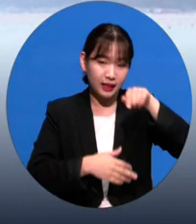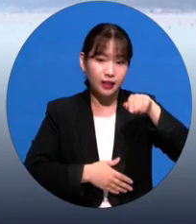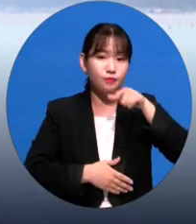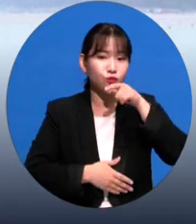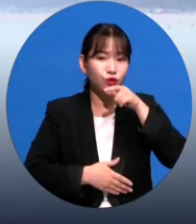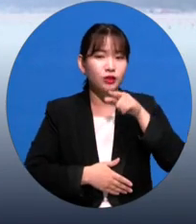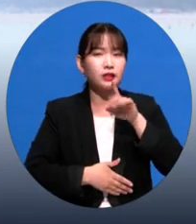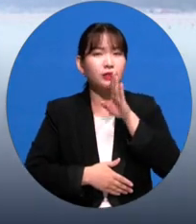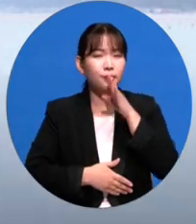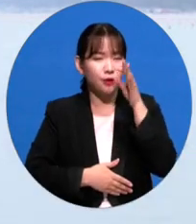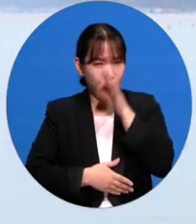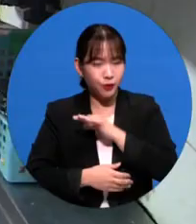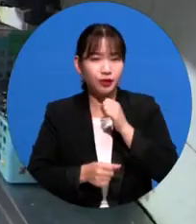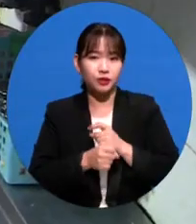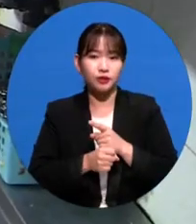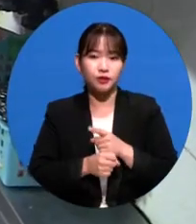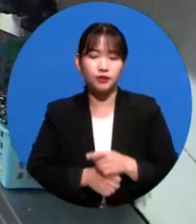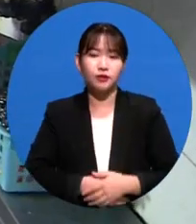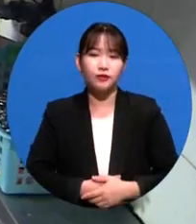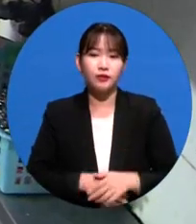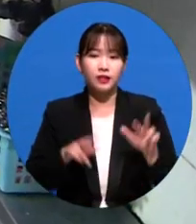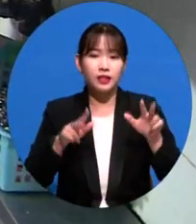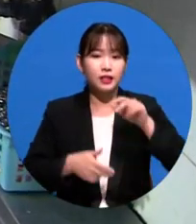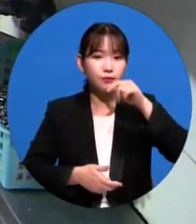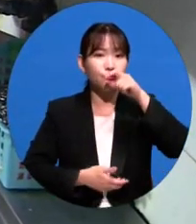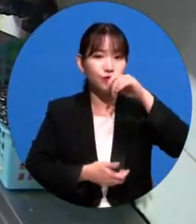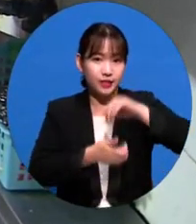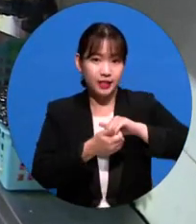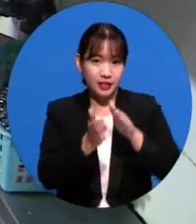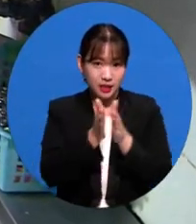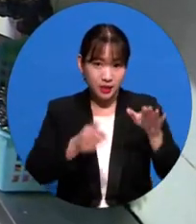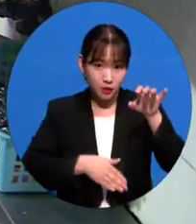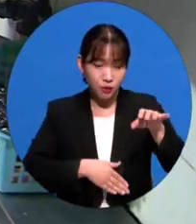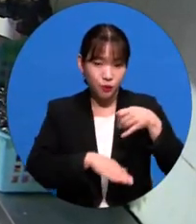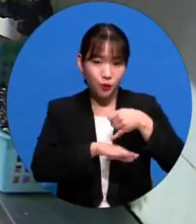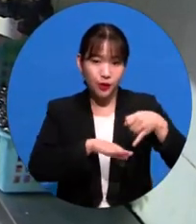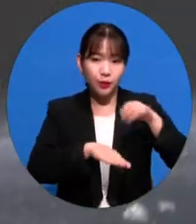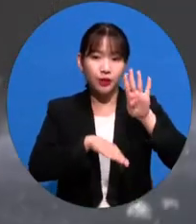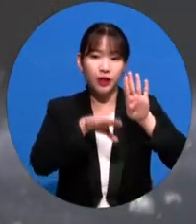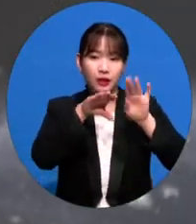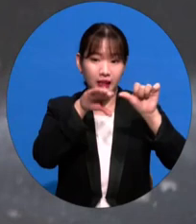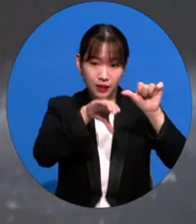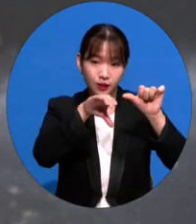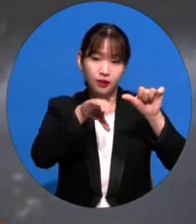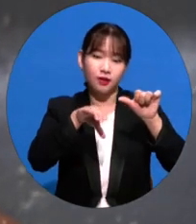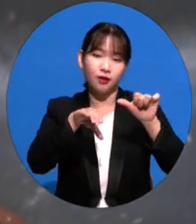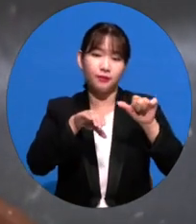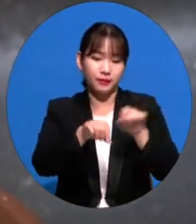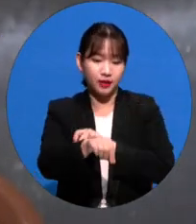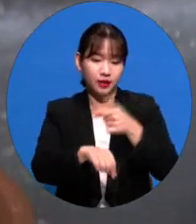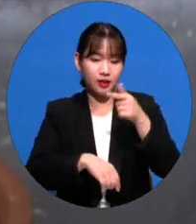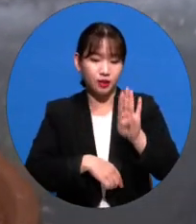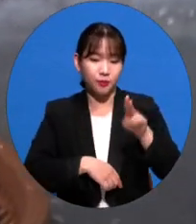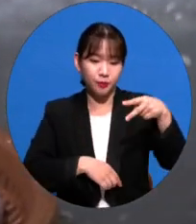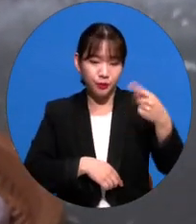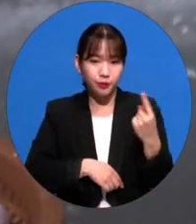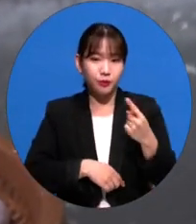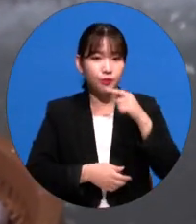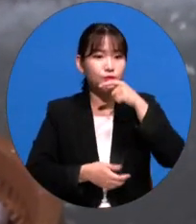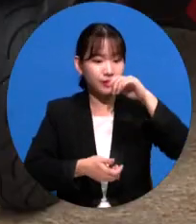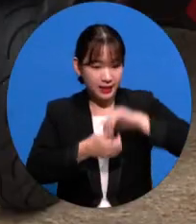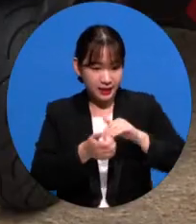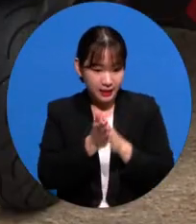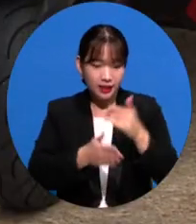물이 굉장히 좀 효율적으로. 현재 제한급수에 들어간 곳은 완도 5개 섬으로 특히 넙도는 제한급수를 시작한